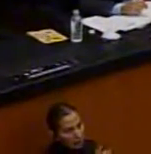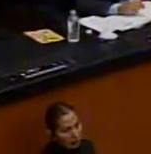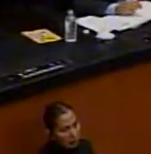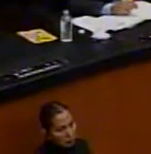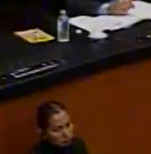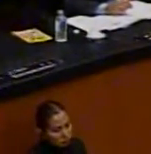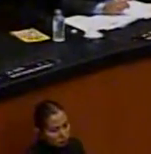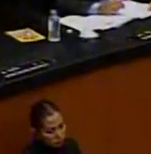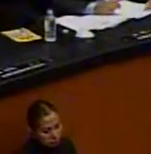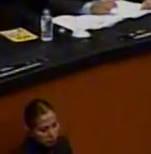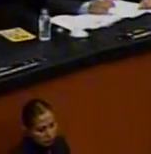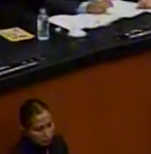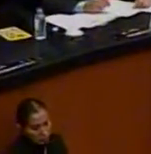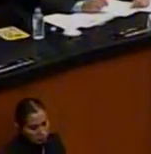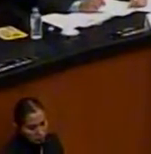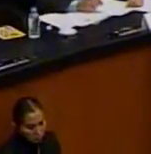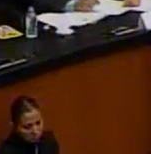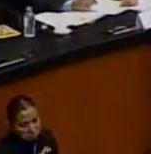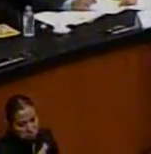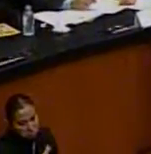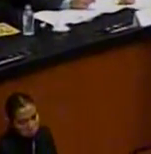haute fréquence. Slide.